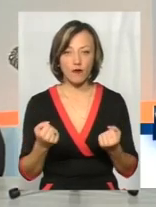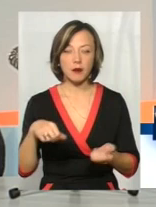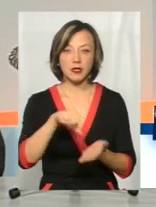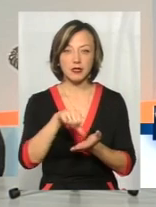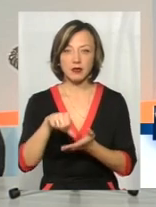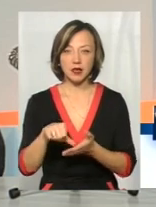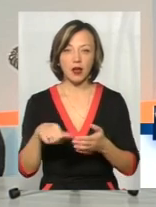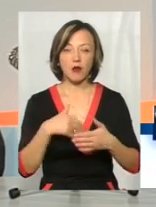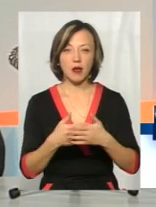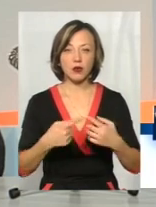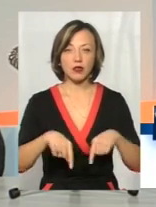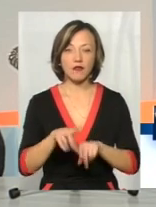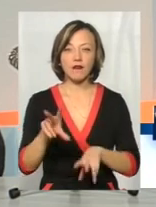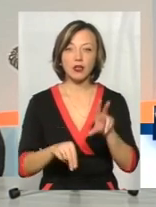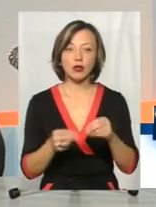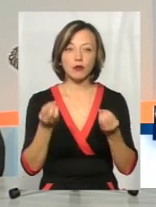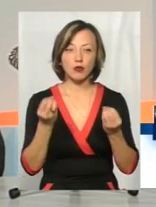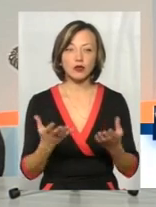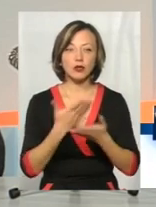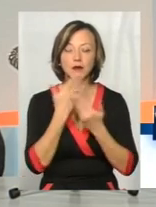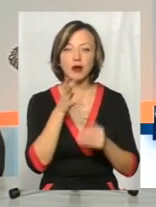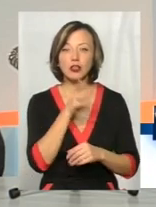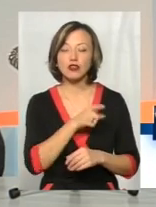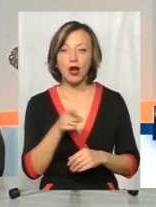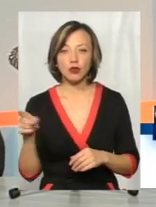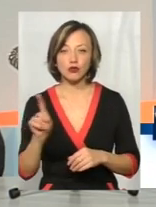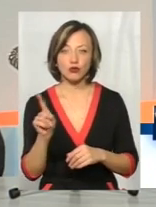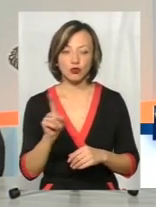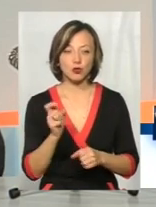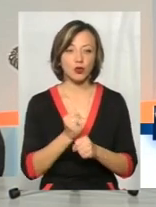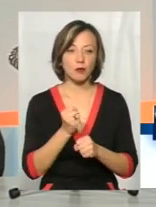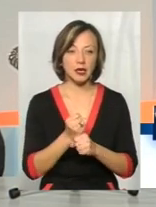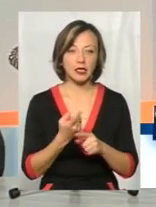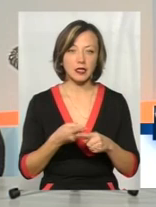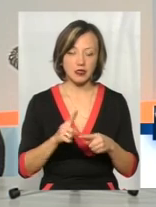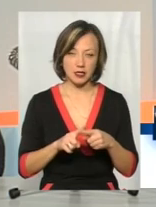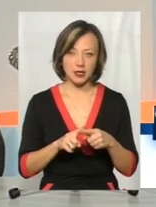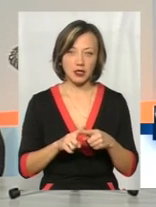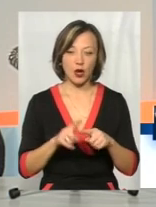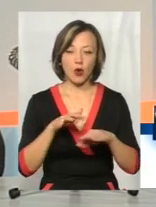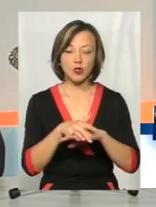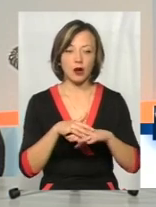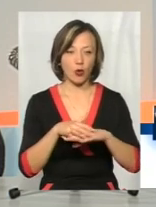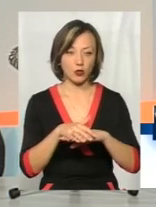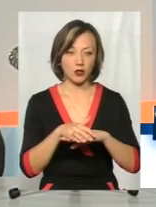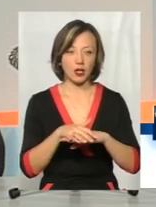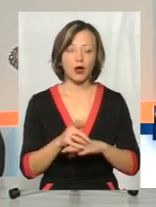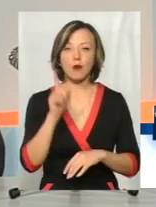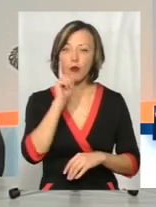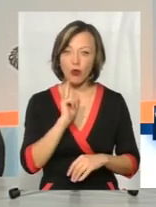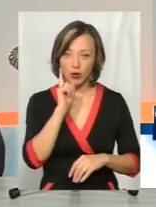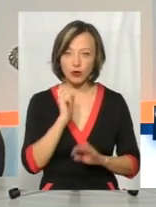представники громадської організації вважають, що просто немає часу для того, щоб зробити ці розрахунки. Тому поки